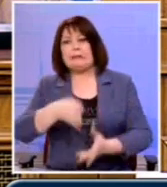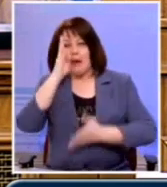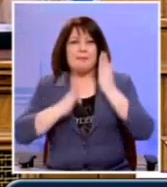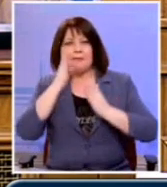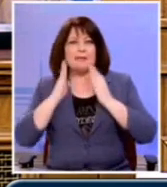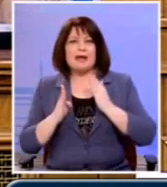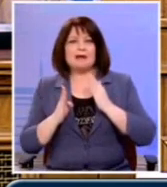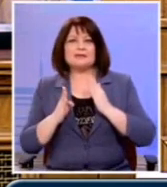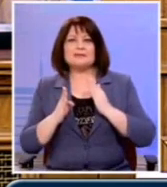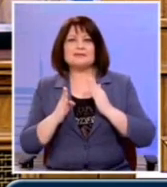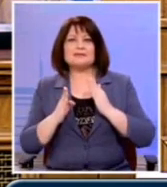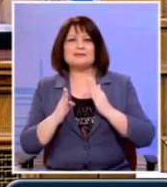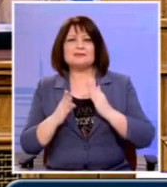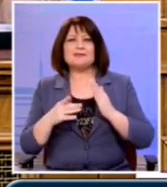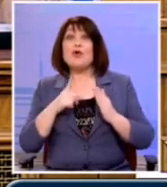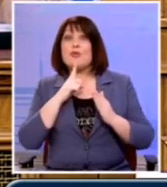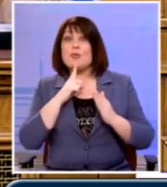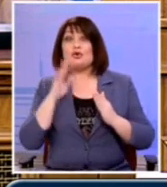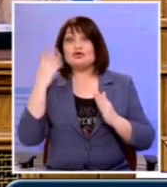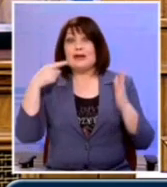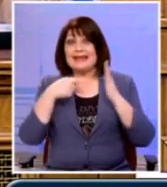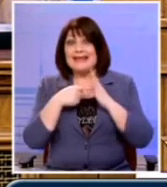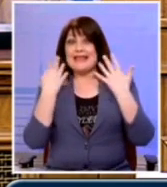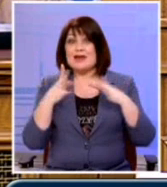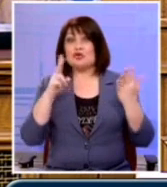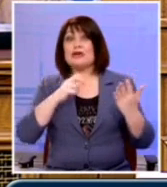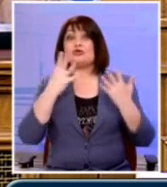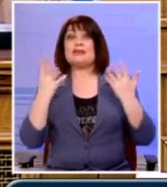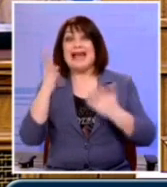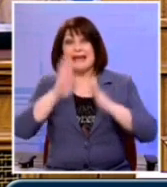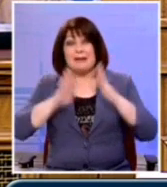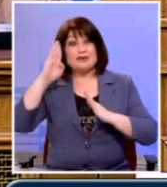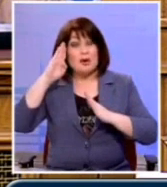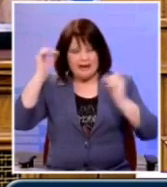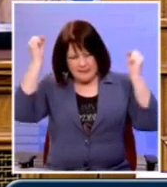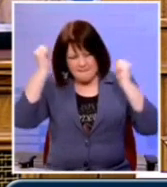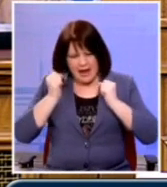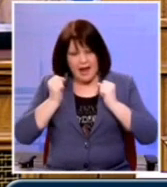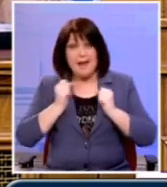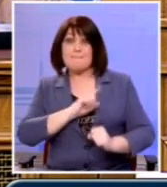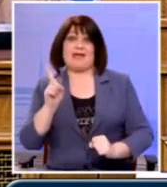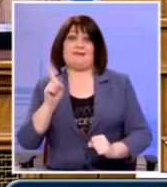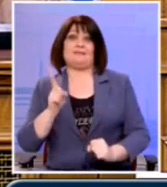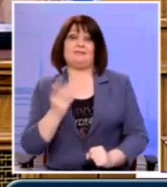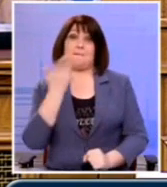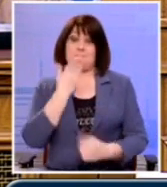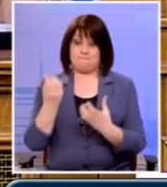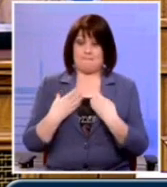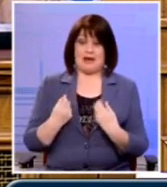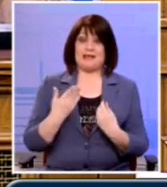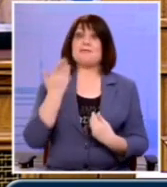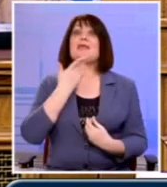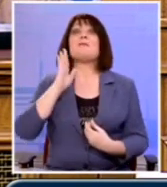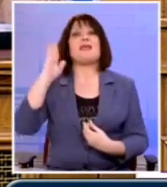τη διαδικασία που είχαμε μετά το 1929 και την κατάρρευση της Wall Street. Αποτέλεσμα είναι ότι δεν μάθαμε το μάθημά μας από το